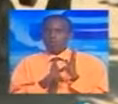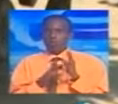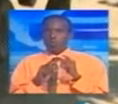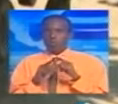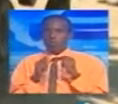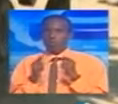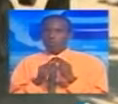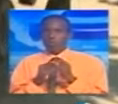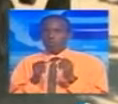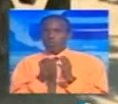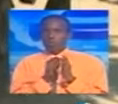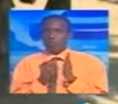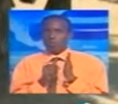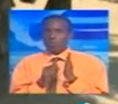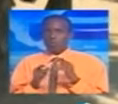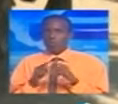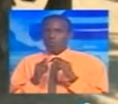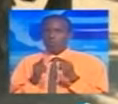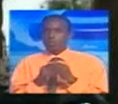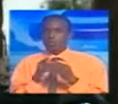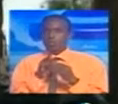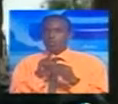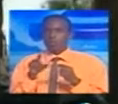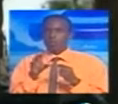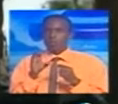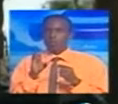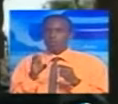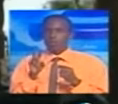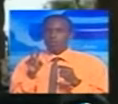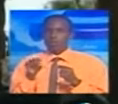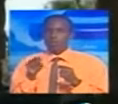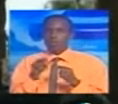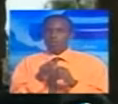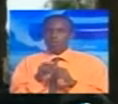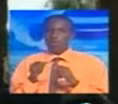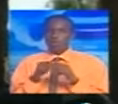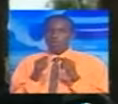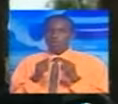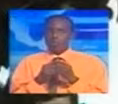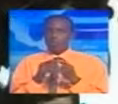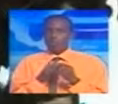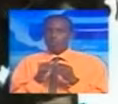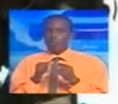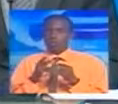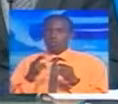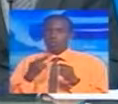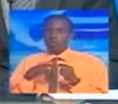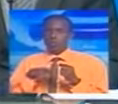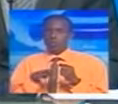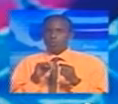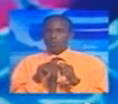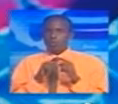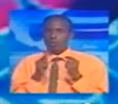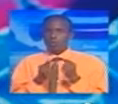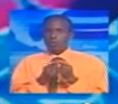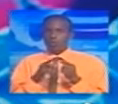un communiqué de l'armée, le navire était de type LCM, c'est-à-dire un bateau conçu pour transporter et débarquer des véhicules. Il avait été mis en service